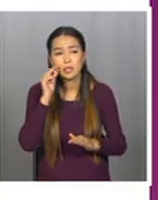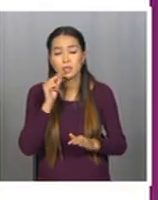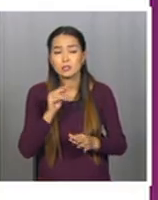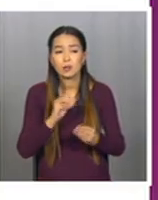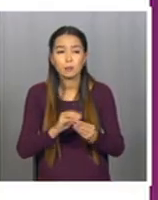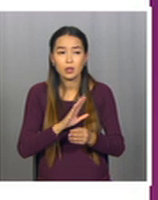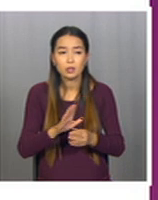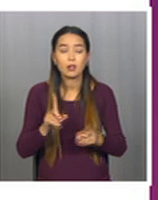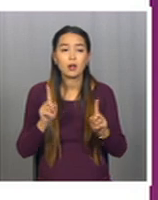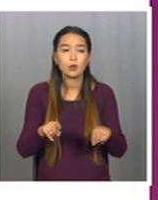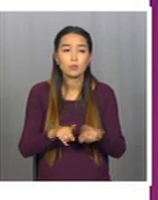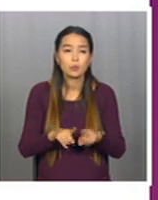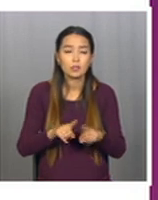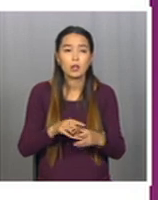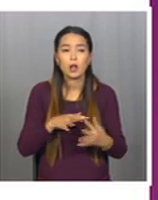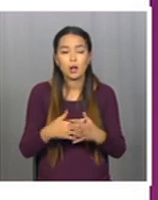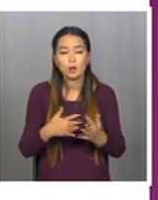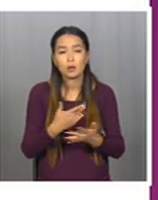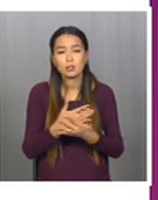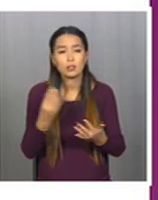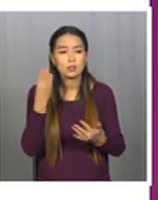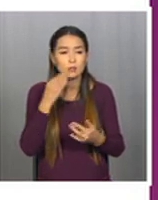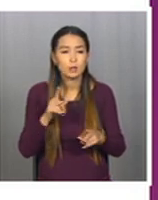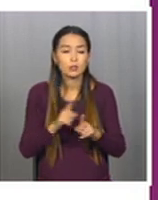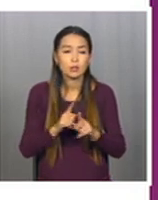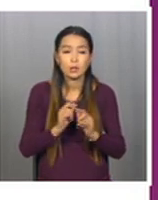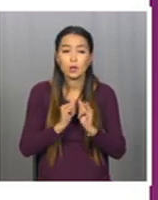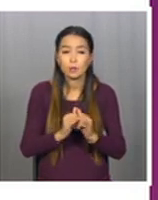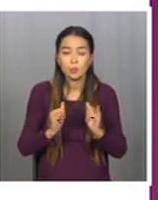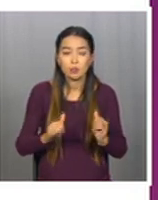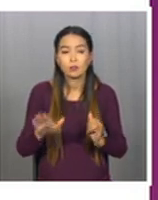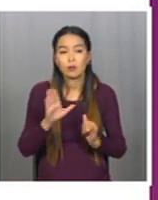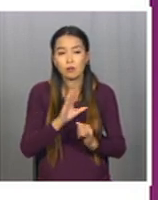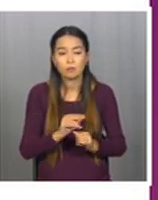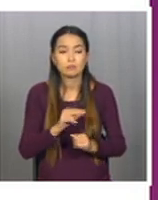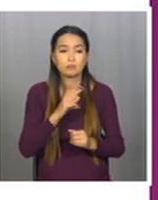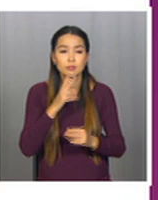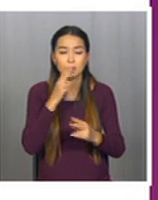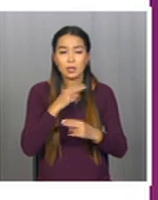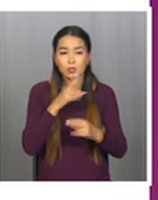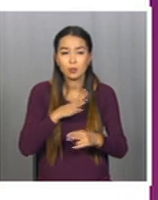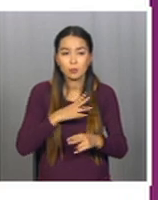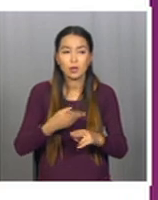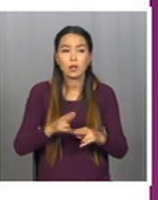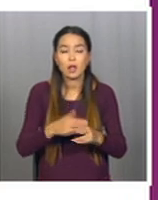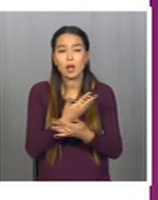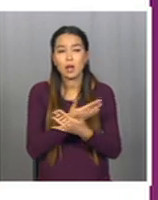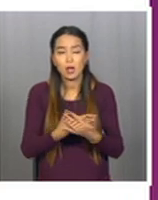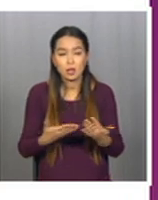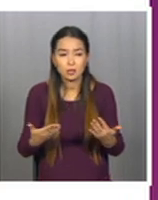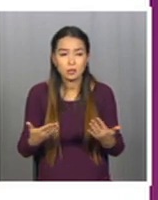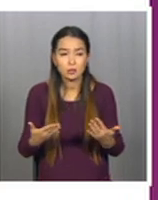сонымен қоса, ауыл шаруашылығын сапалық тұрғыдан өсіру мәселелері де қарастырылды. Ол үшін әр түрлі